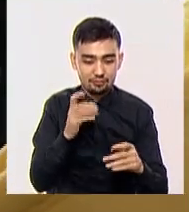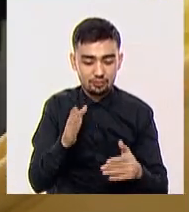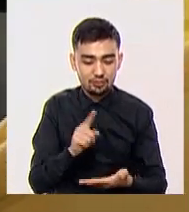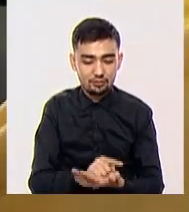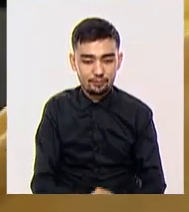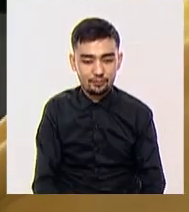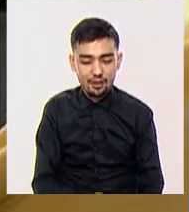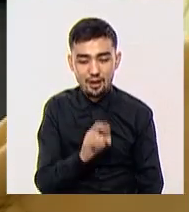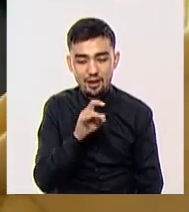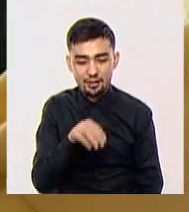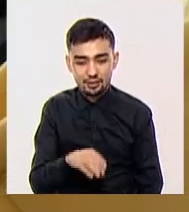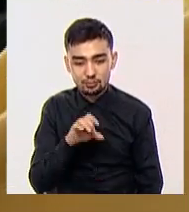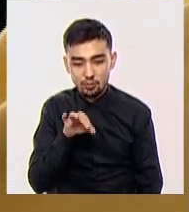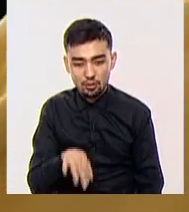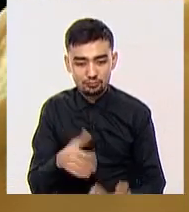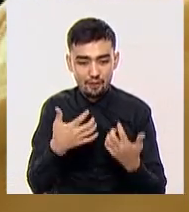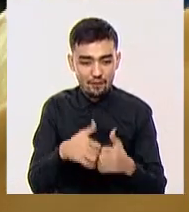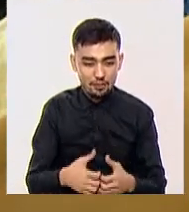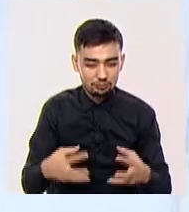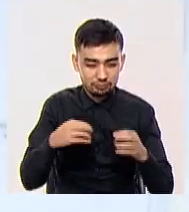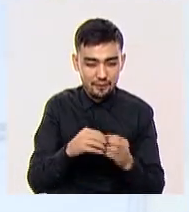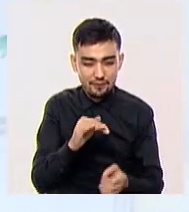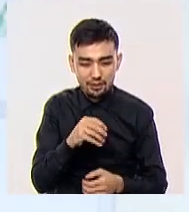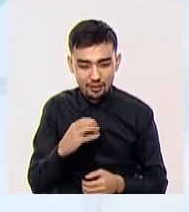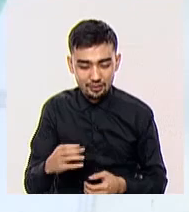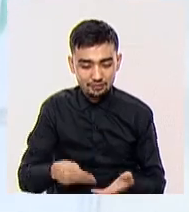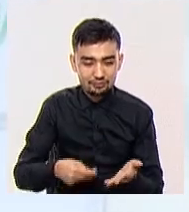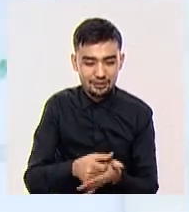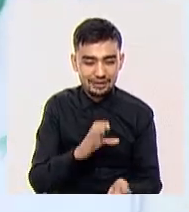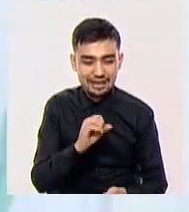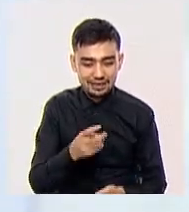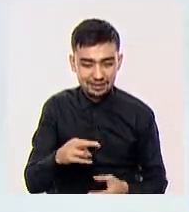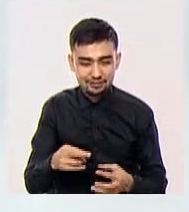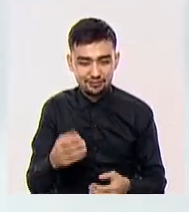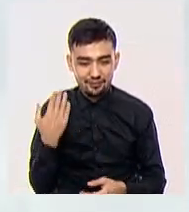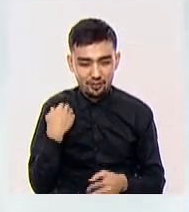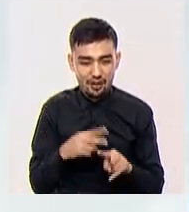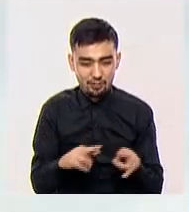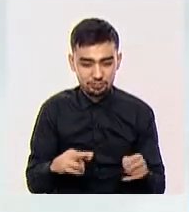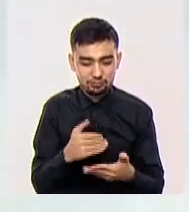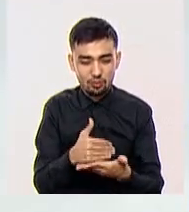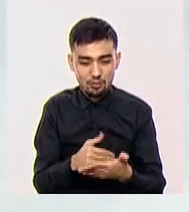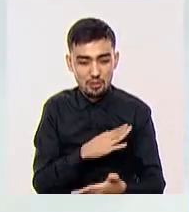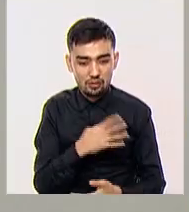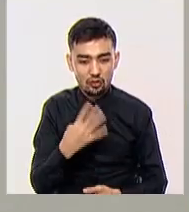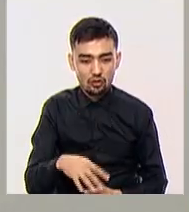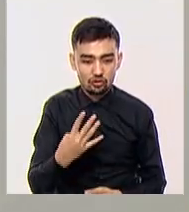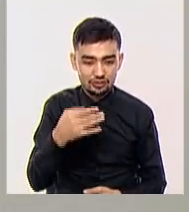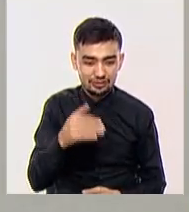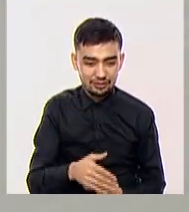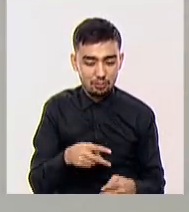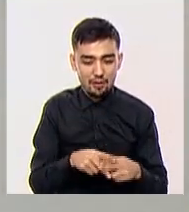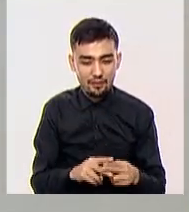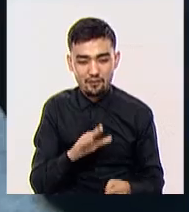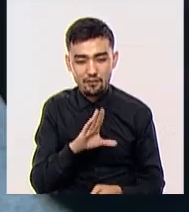сайт artsport автоматически высчитывает объём финансирования по оплате секций так ранее были активированы 44 1/2